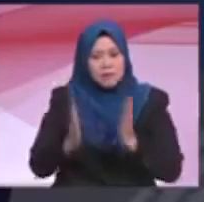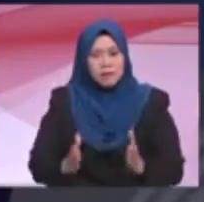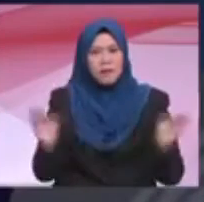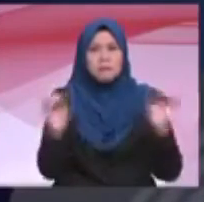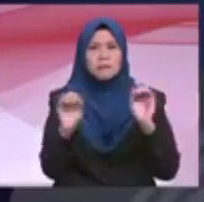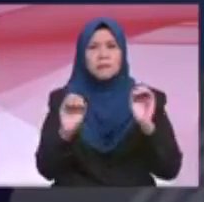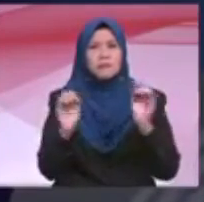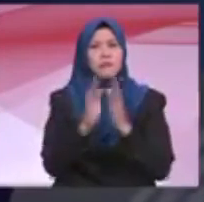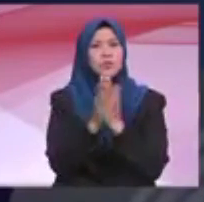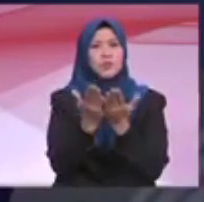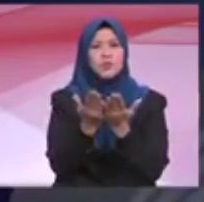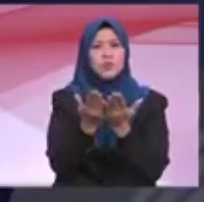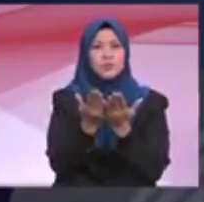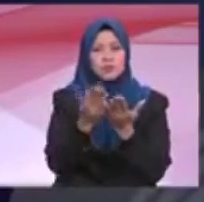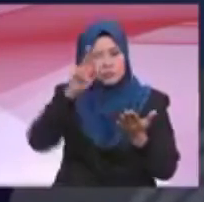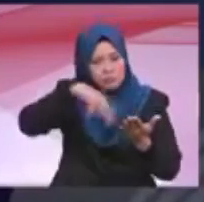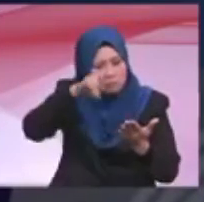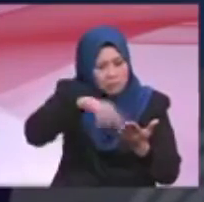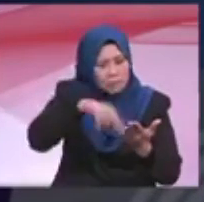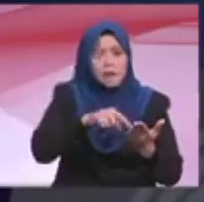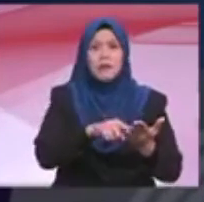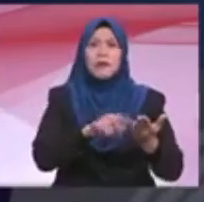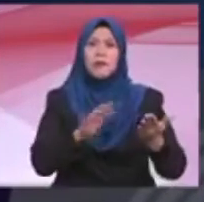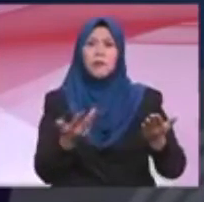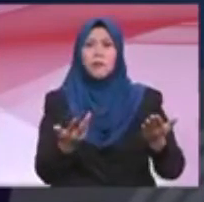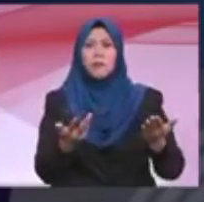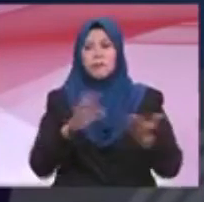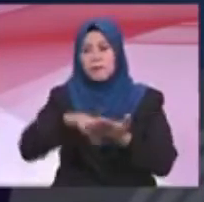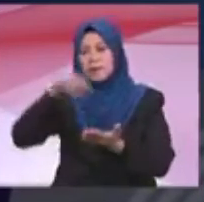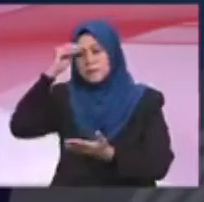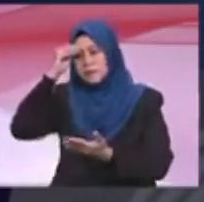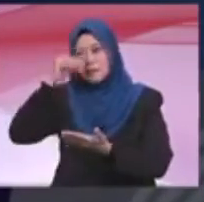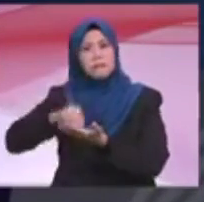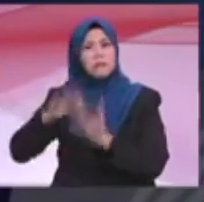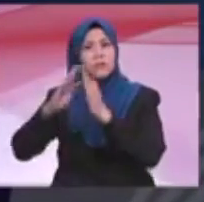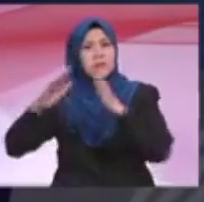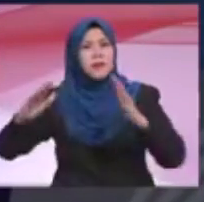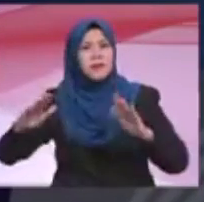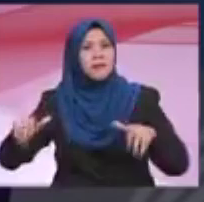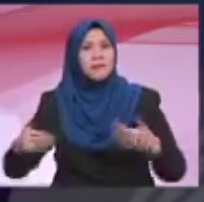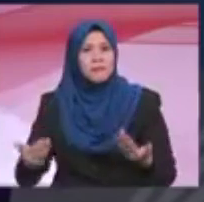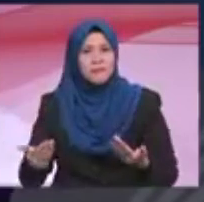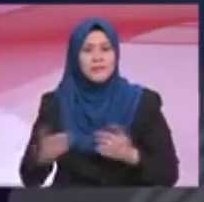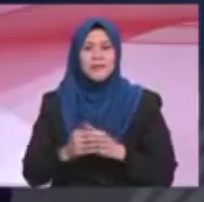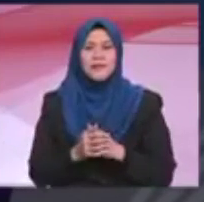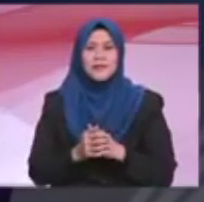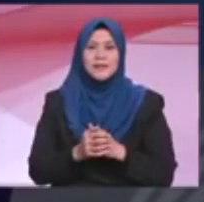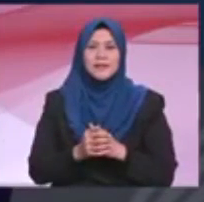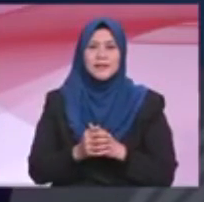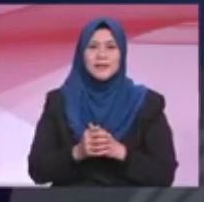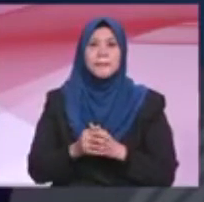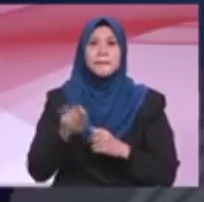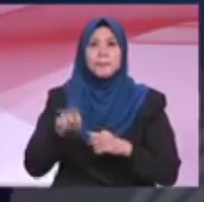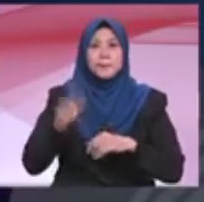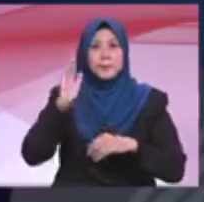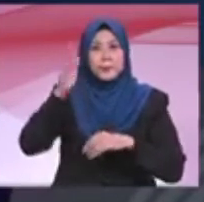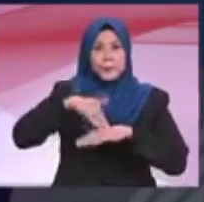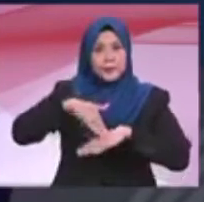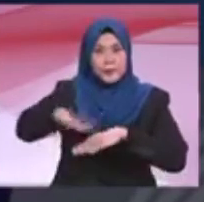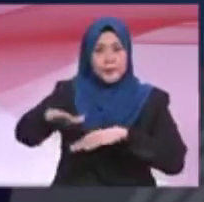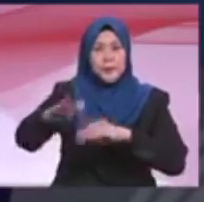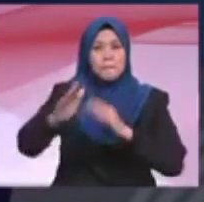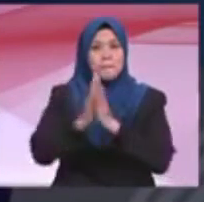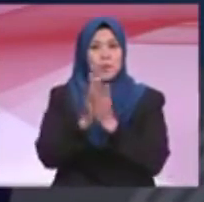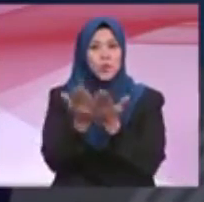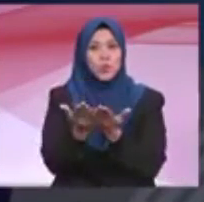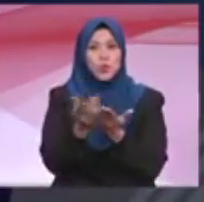buku teks. Macam mana nak laksanakan pembelajaran di rumah? Ini adalah penghantaran buku teks